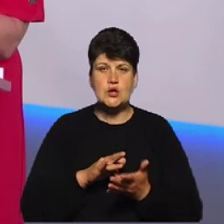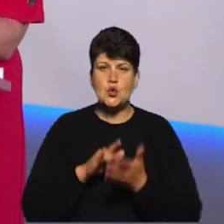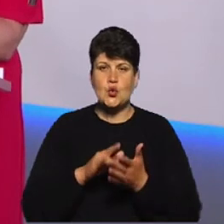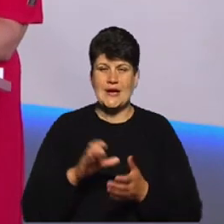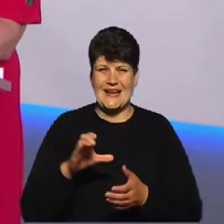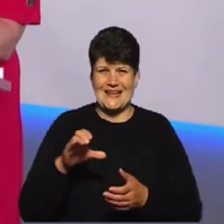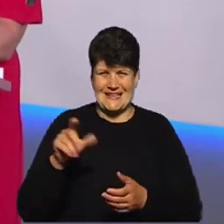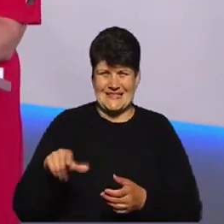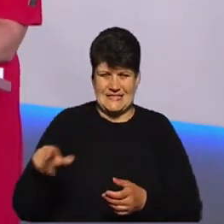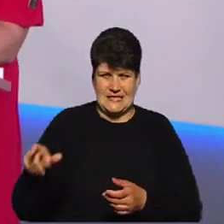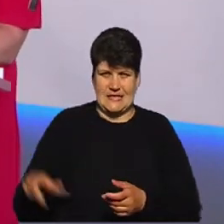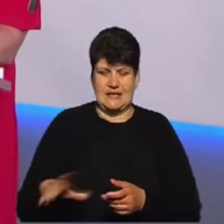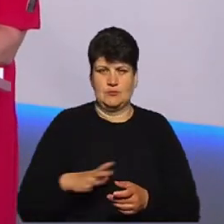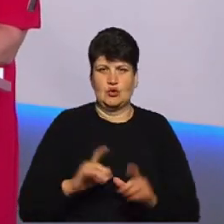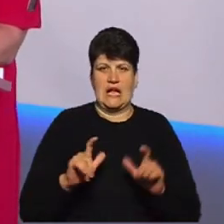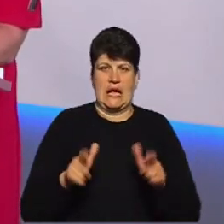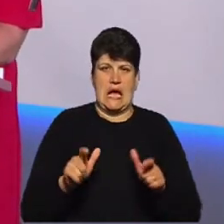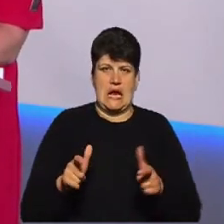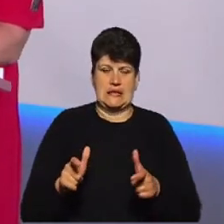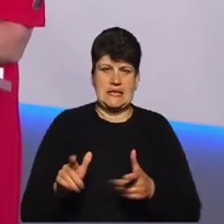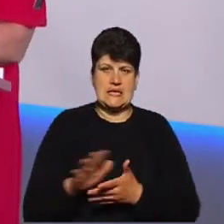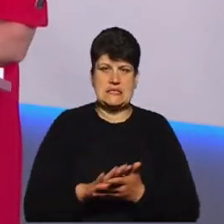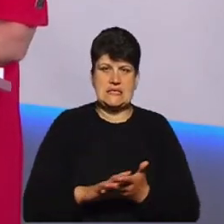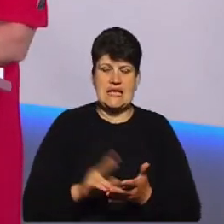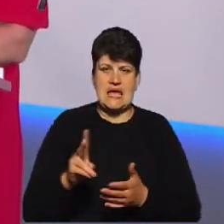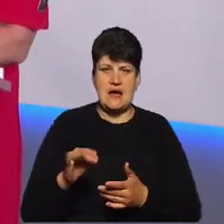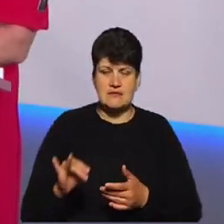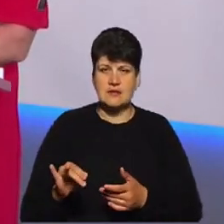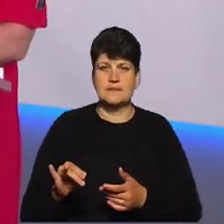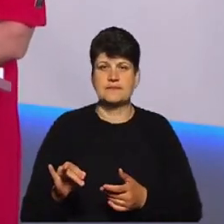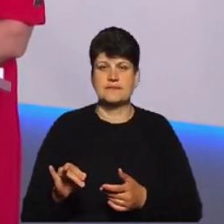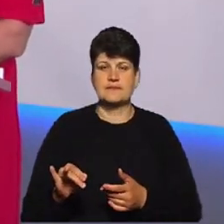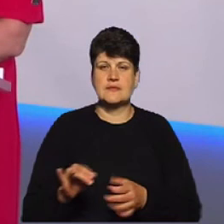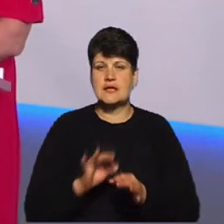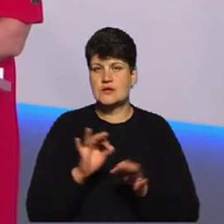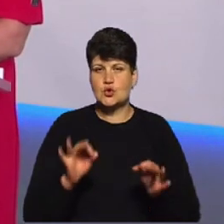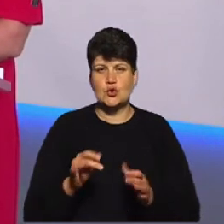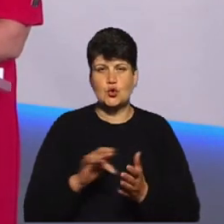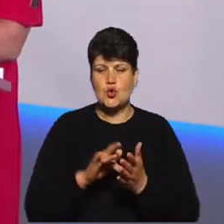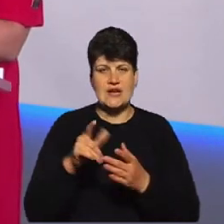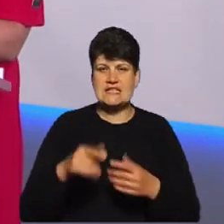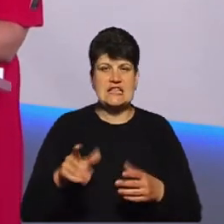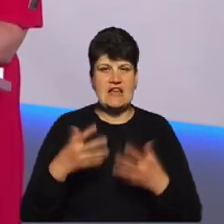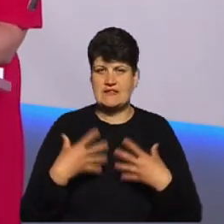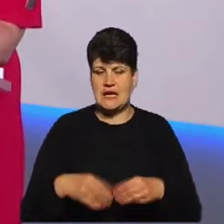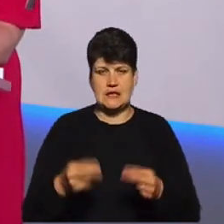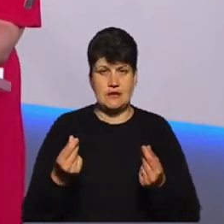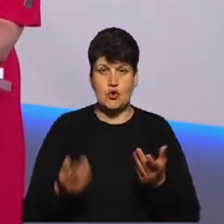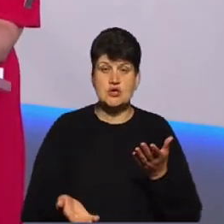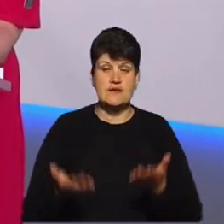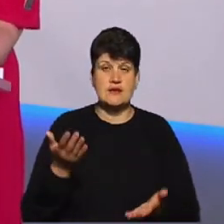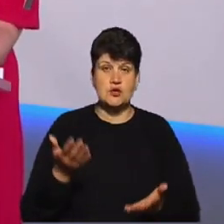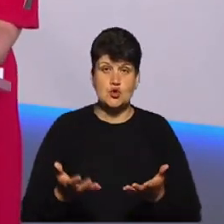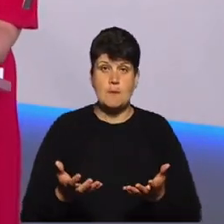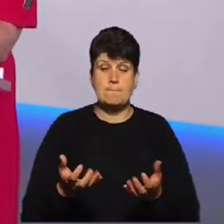карантинні заявки, ми їх так називаємо, жоден турист не втратив гроші, якщо прийняв ті умови, які